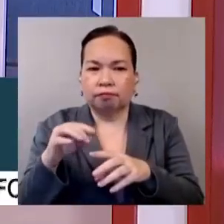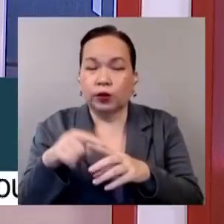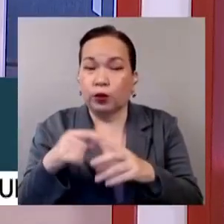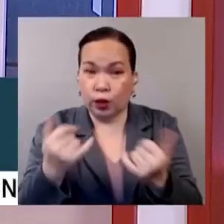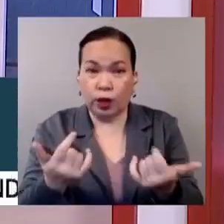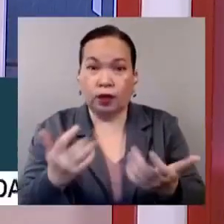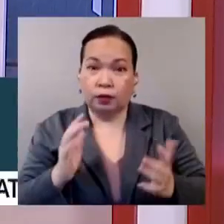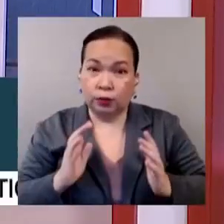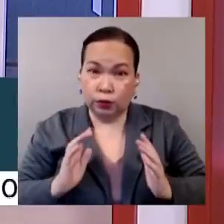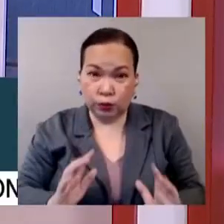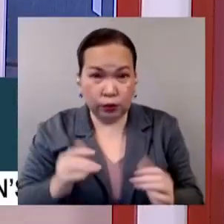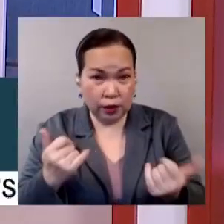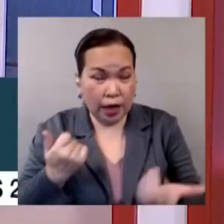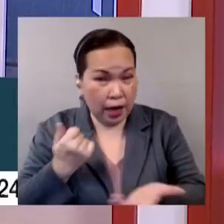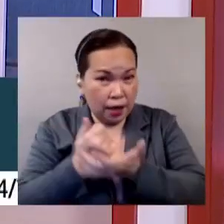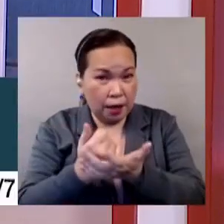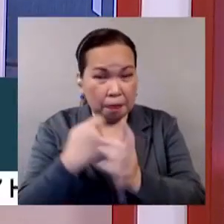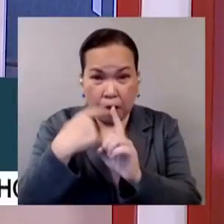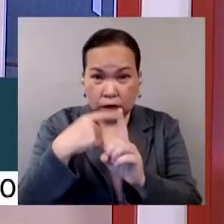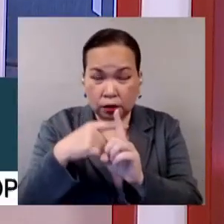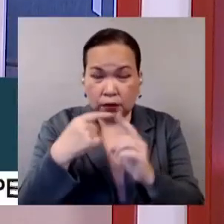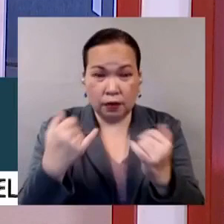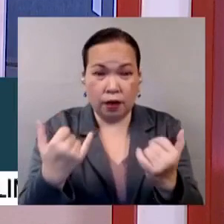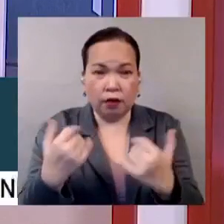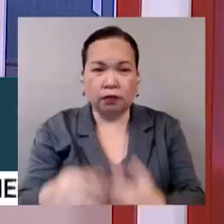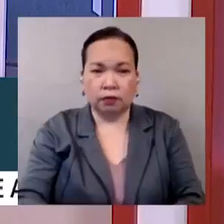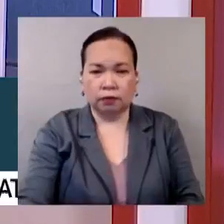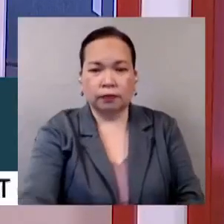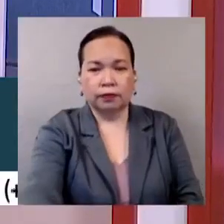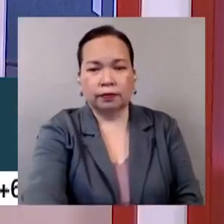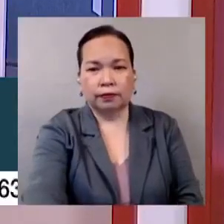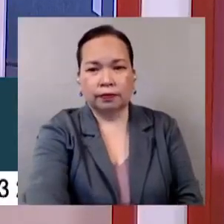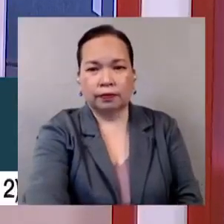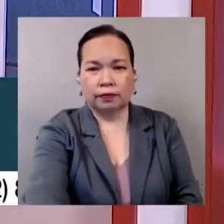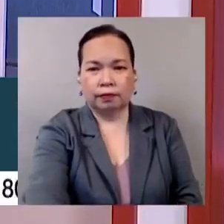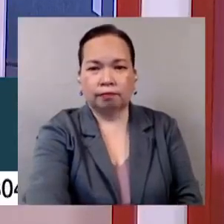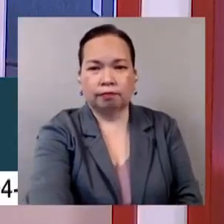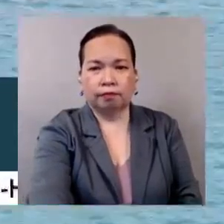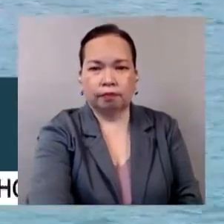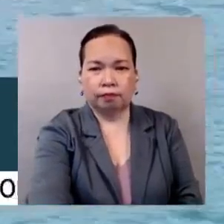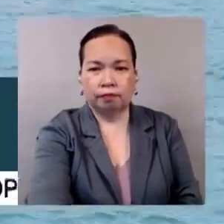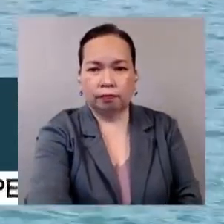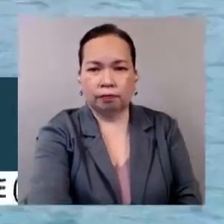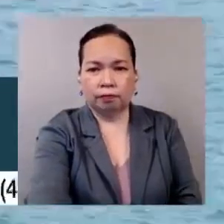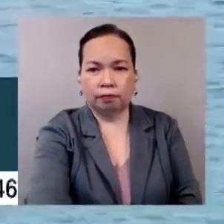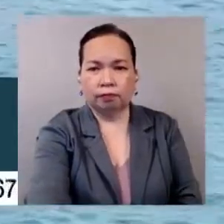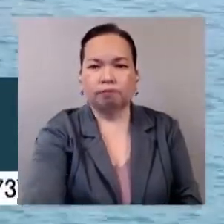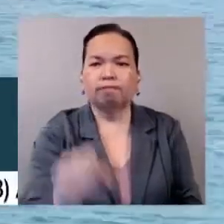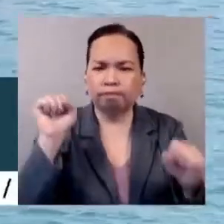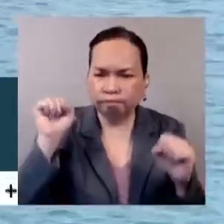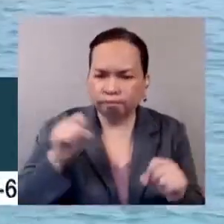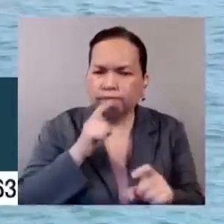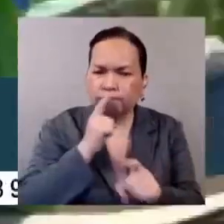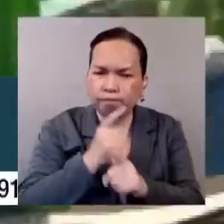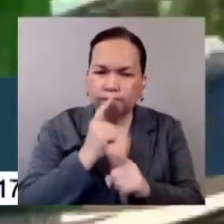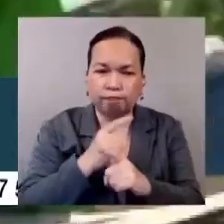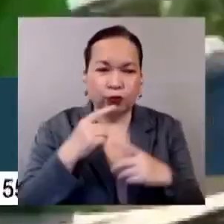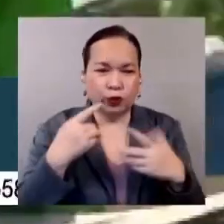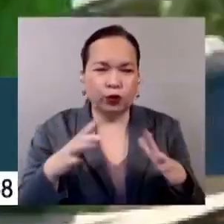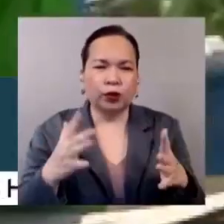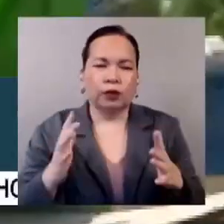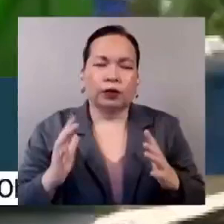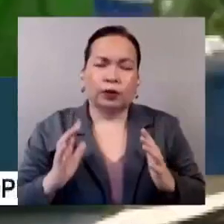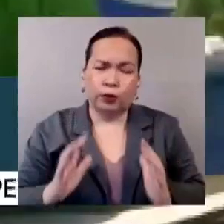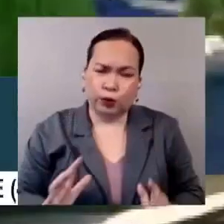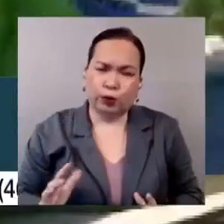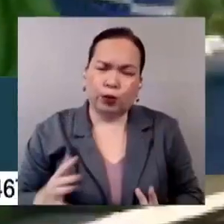ng fishing ban? Mr. Stanley, sobrang laking tulong sa amin nang na-lift na ang fishing ban no, sa bayan